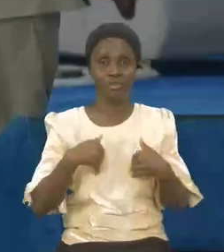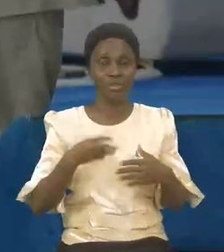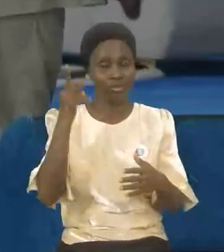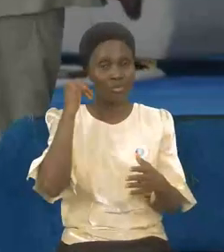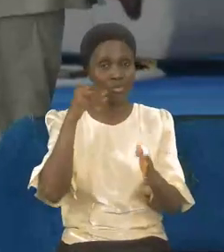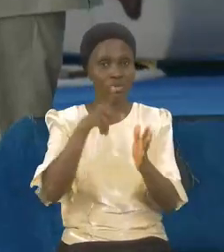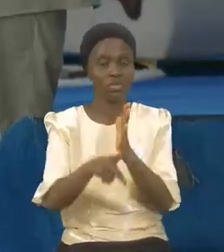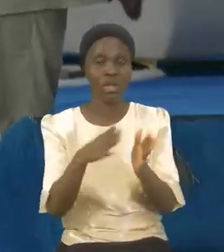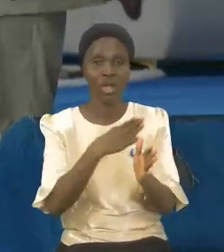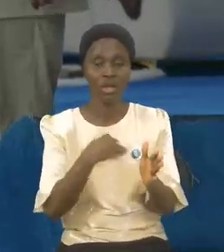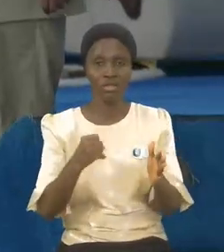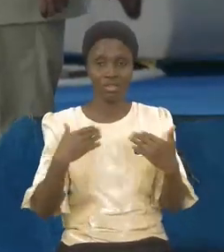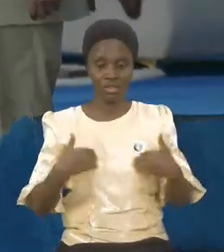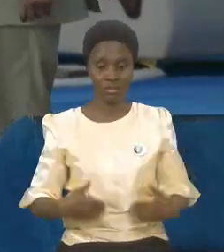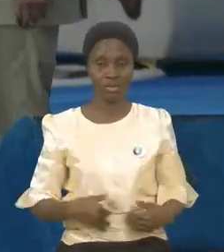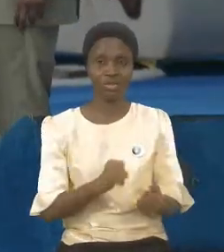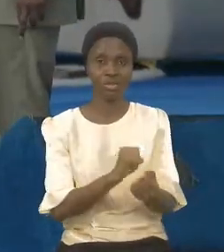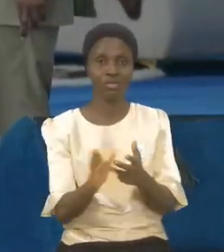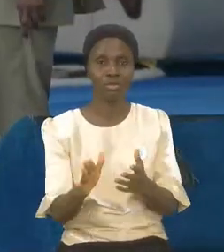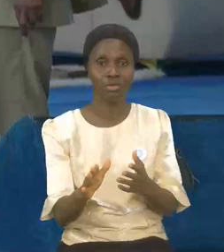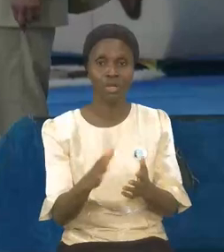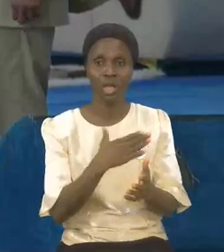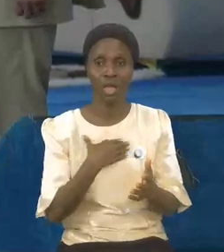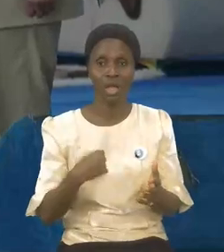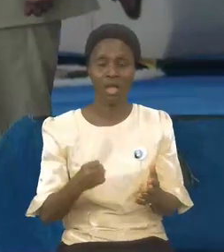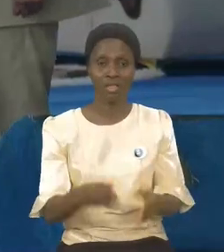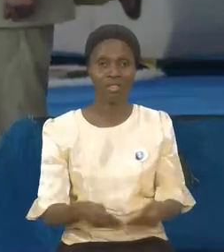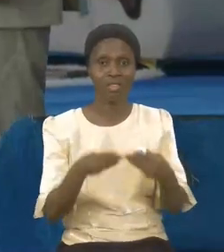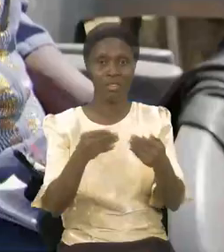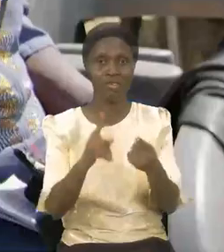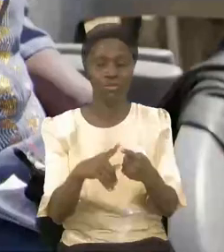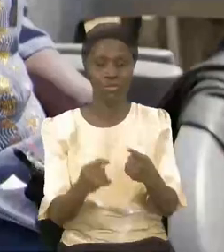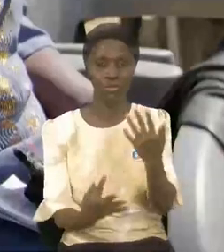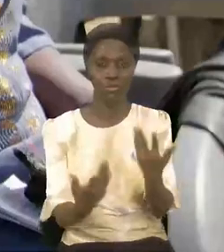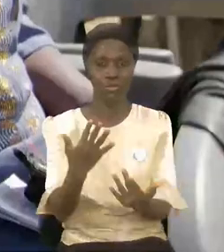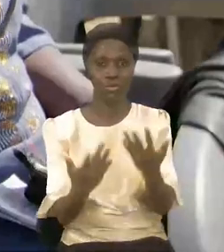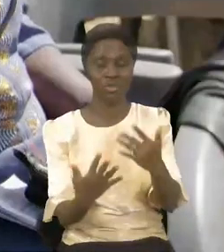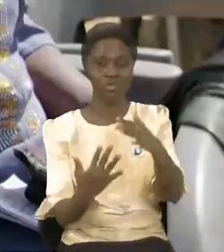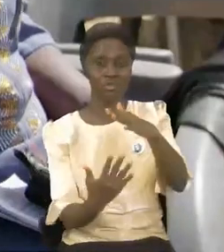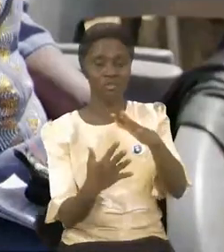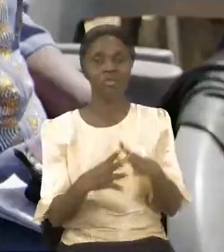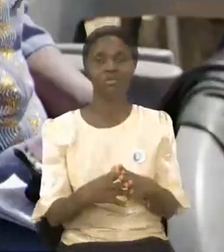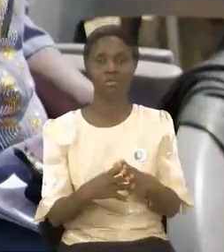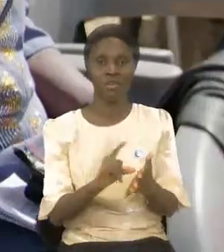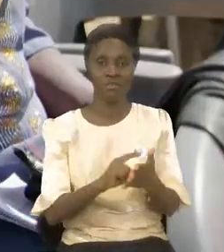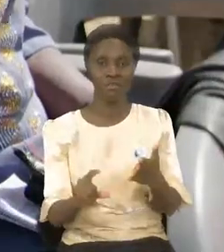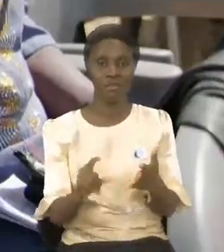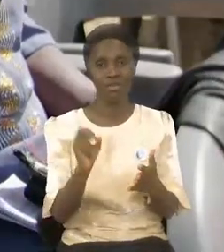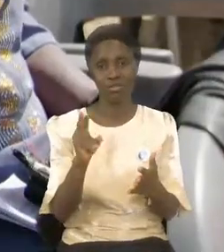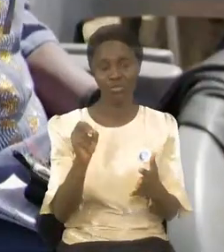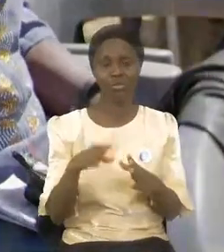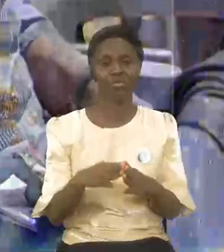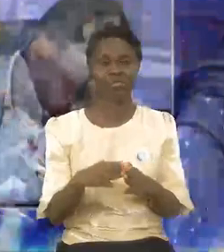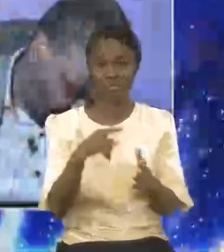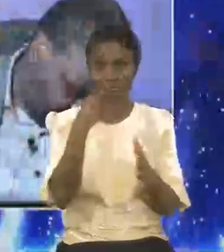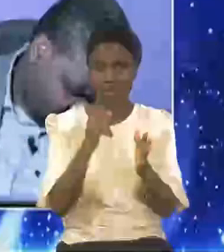Et tandis que je regardais, l'animal fut tué et son corps fut anéanti, livré au feu pour être brûlé. Voyons le verset